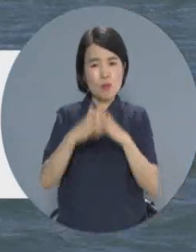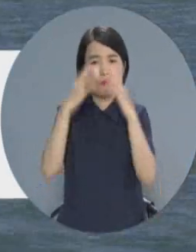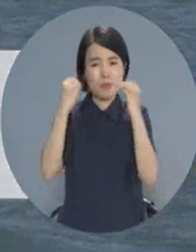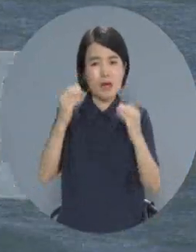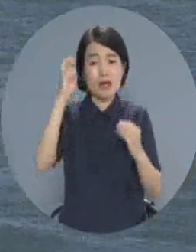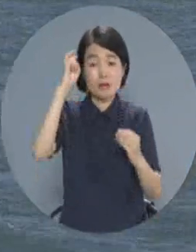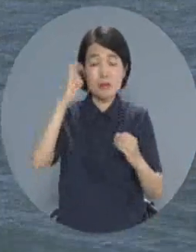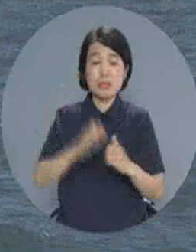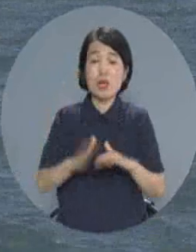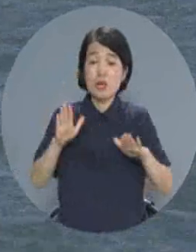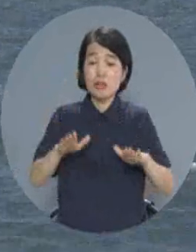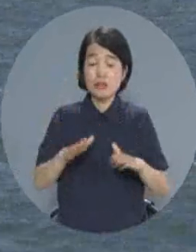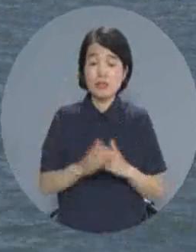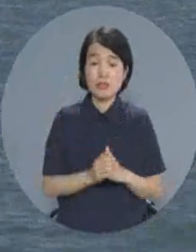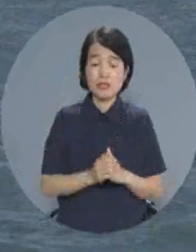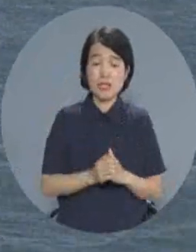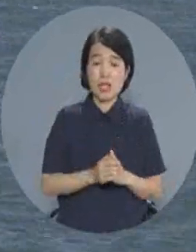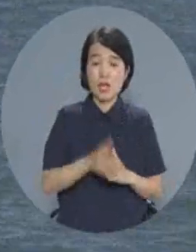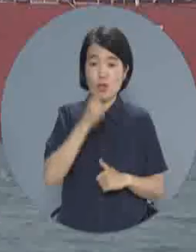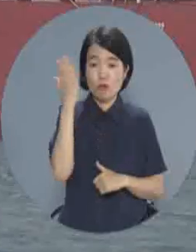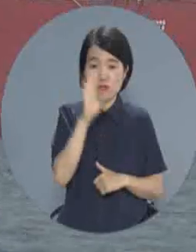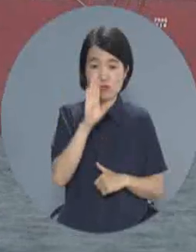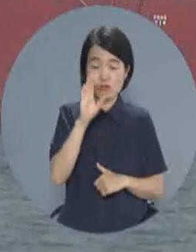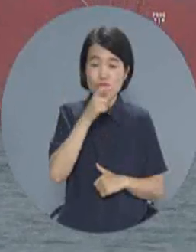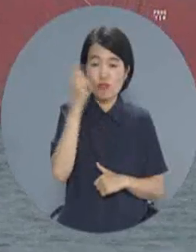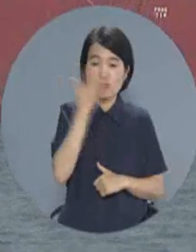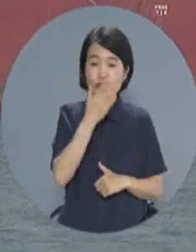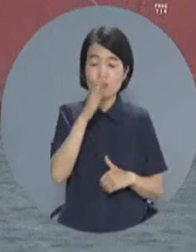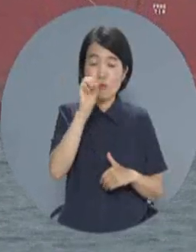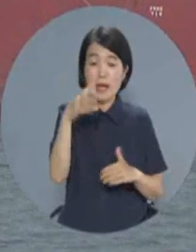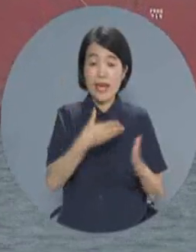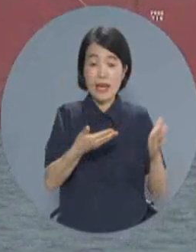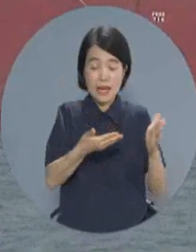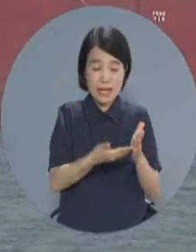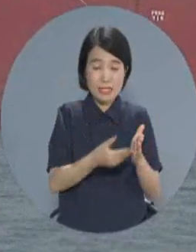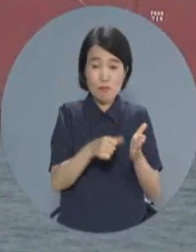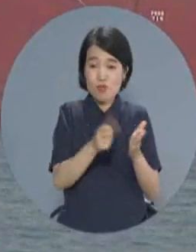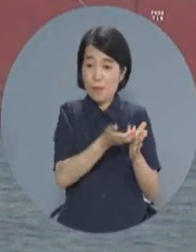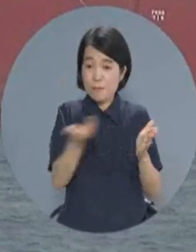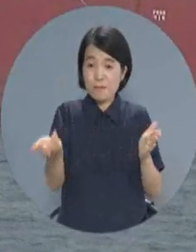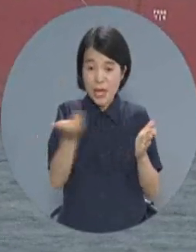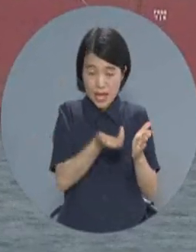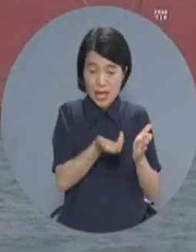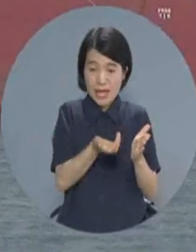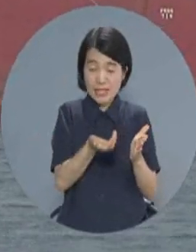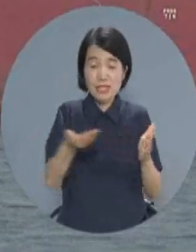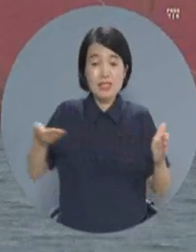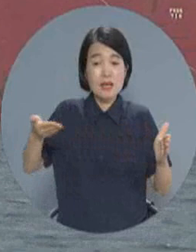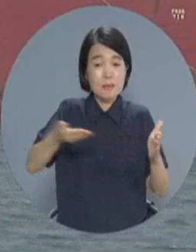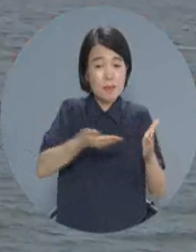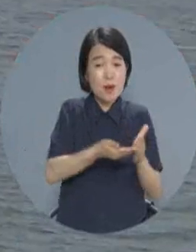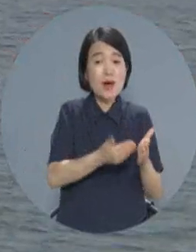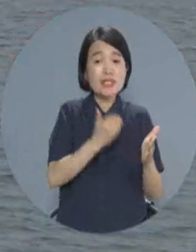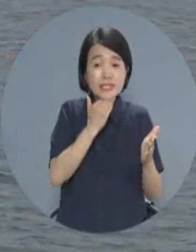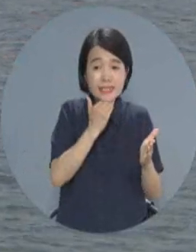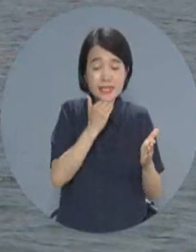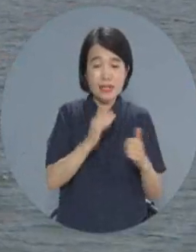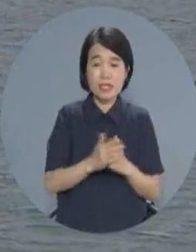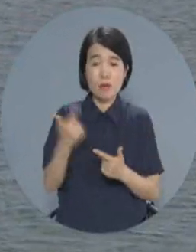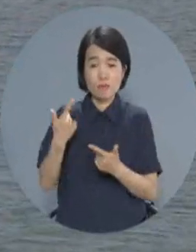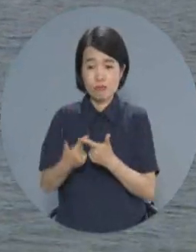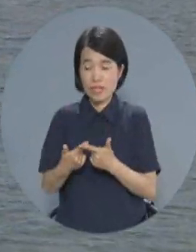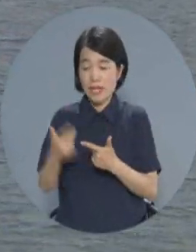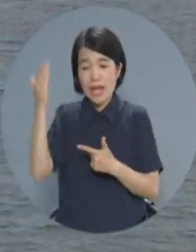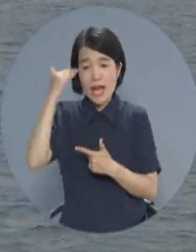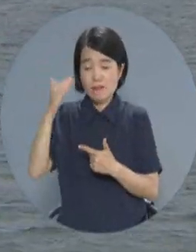작업. 현재 여수 광양항의 채선율, 즉 선박의 화물을 싣고 내리기 위한 부두자반 대기 소요 시간 비율은 부산항